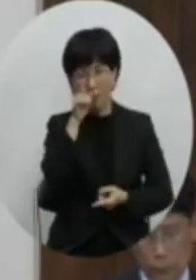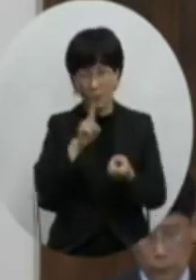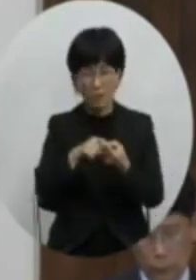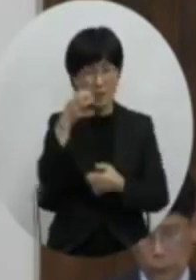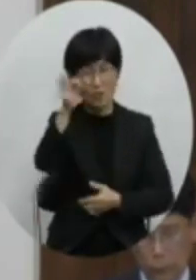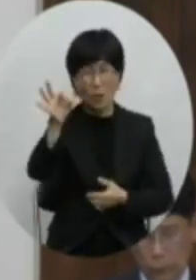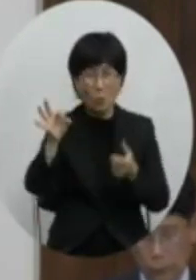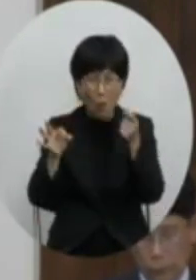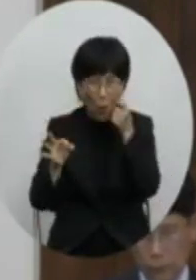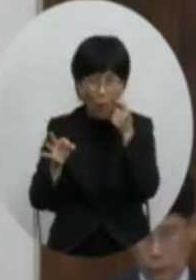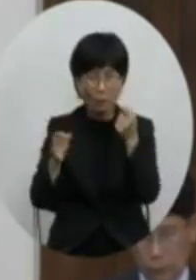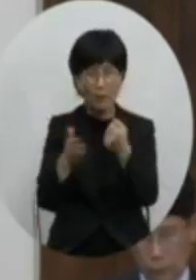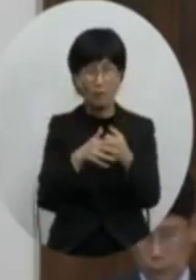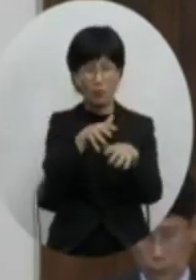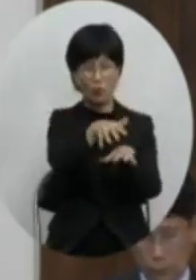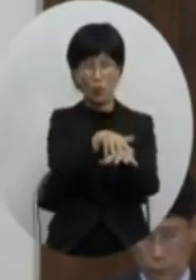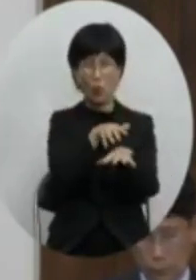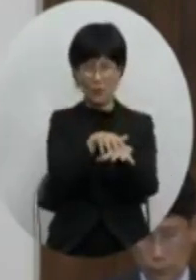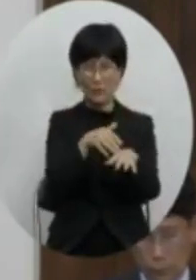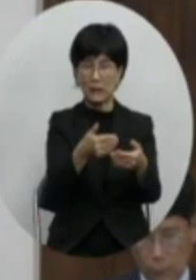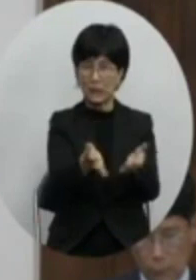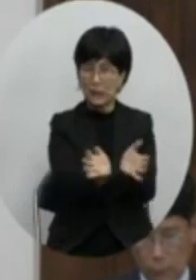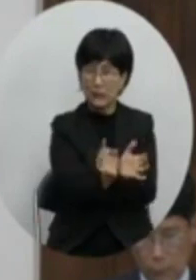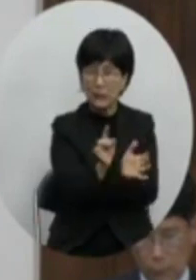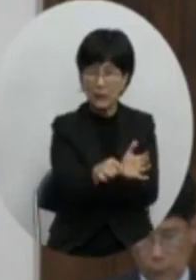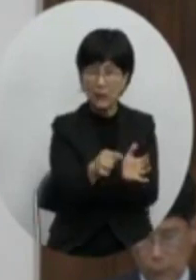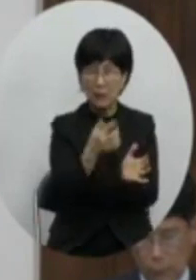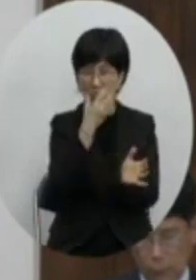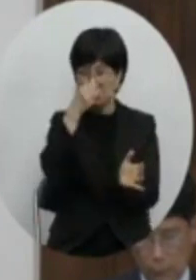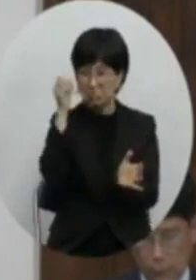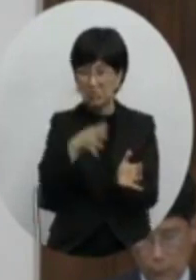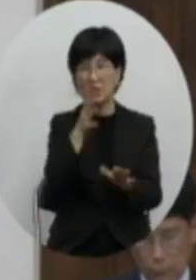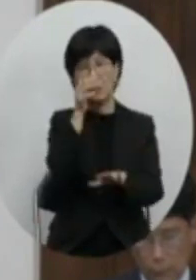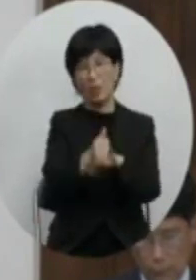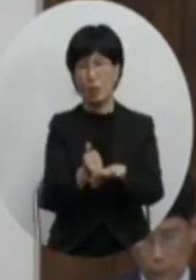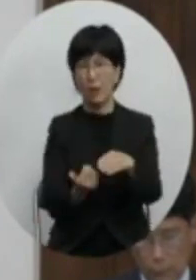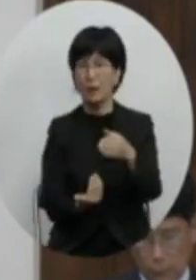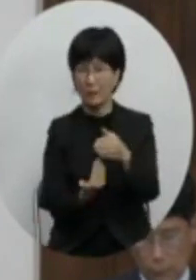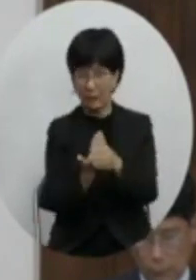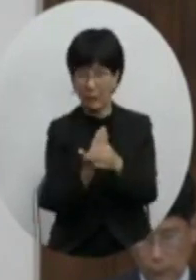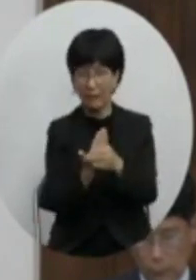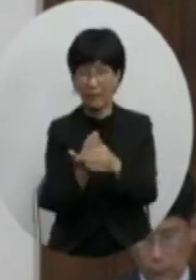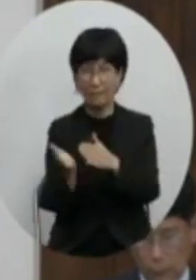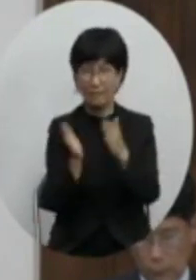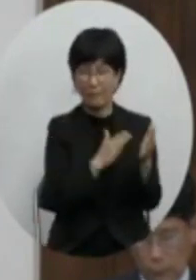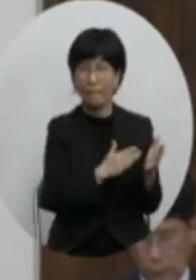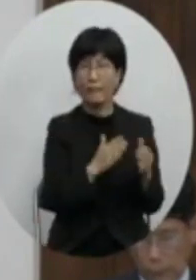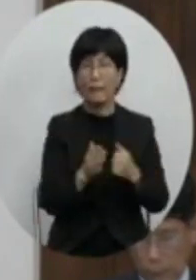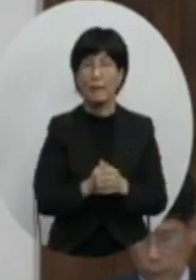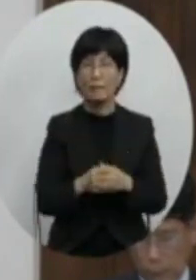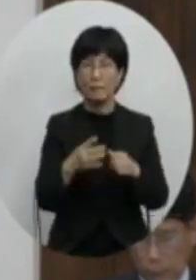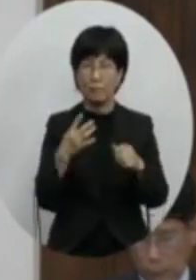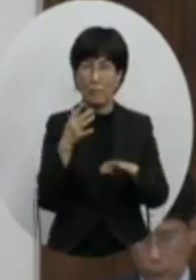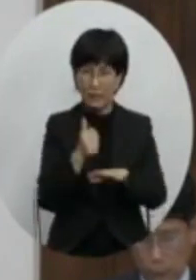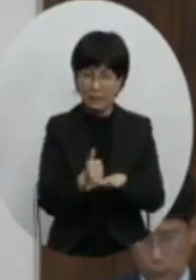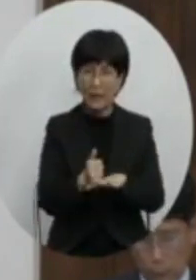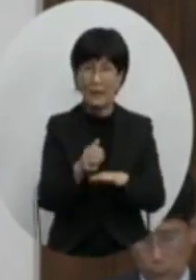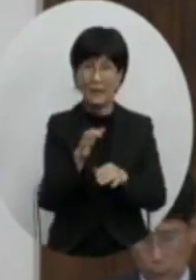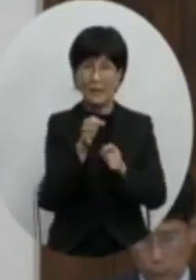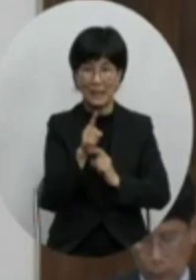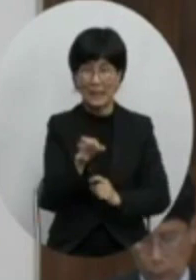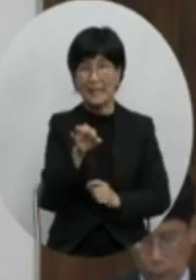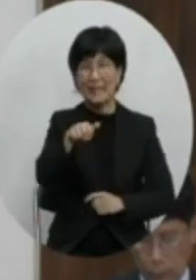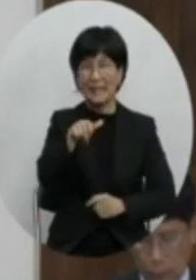않아 조직이 규범이나 합의를 무시하기 때문입니다. 끝으로 이케아 효과를 경계해야